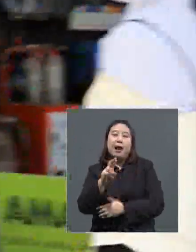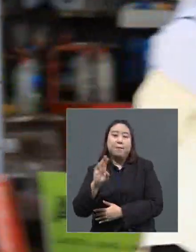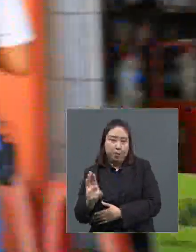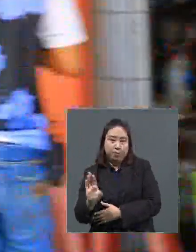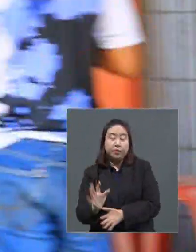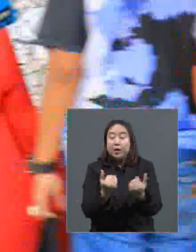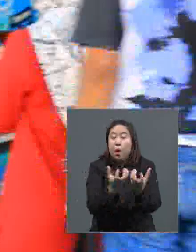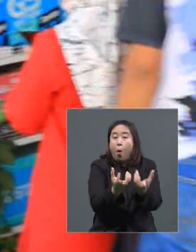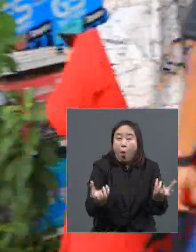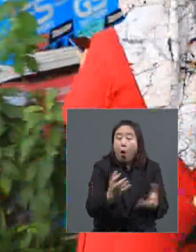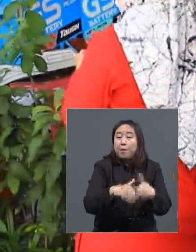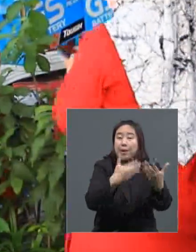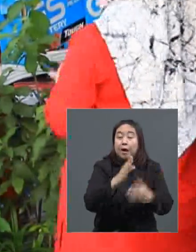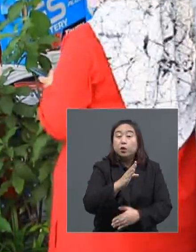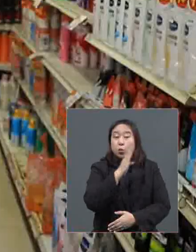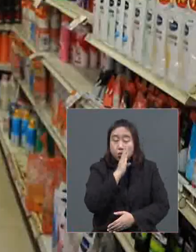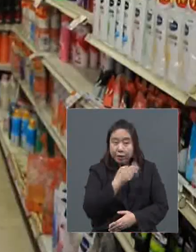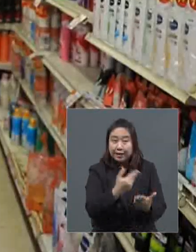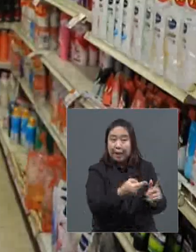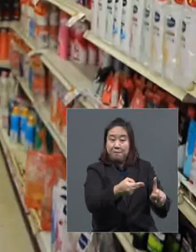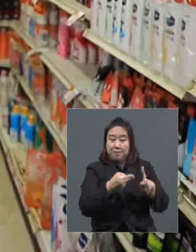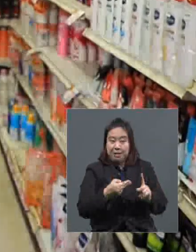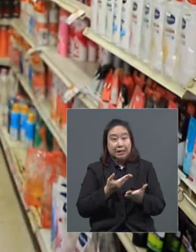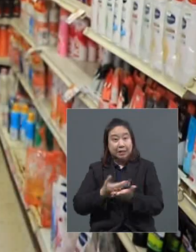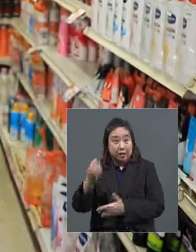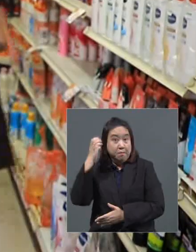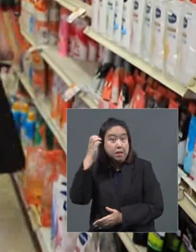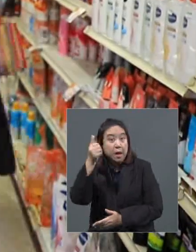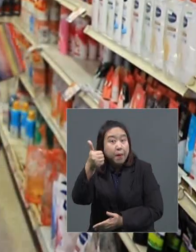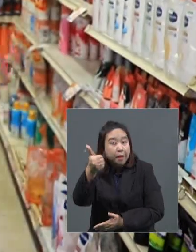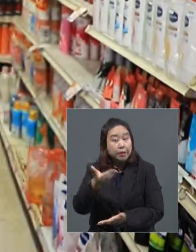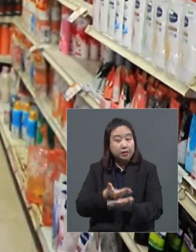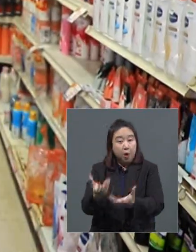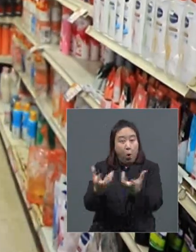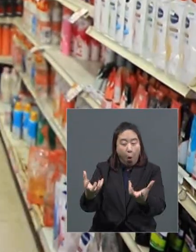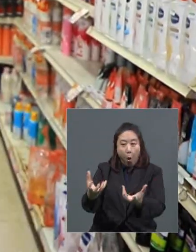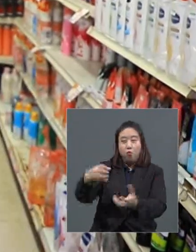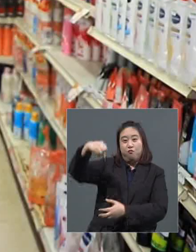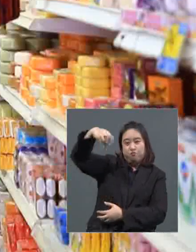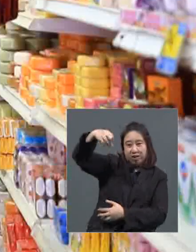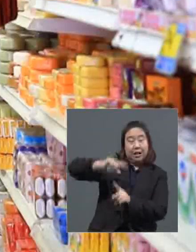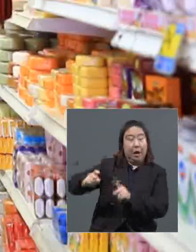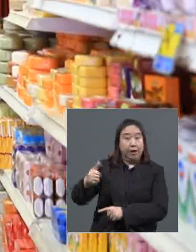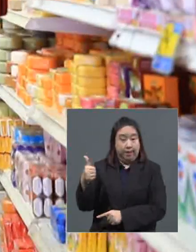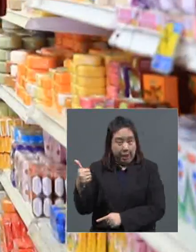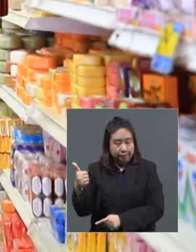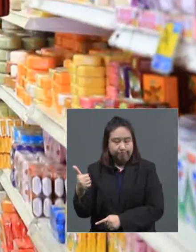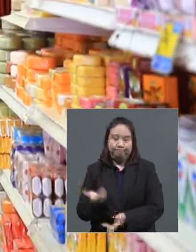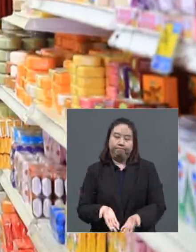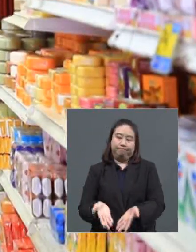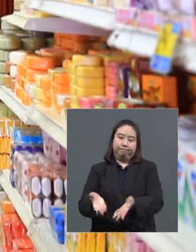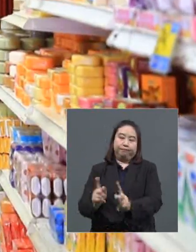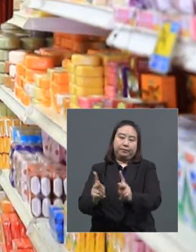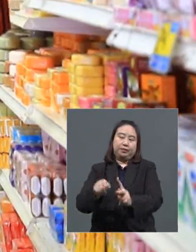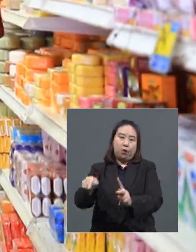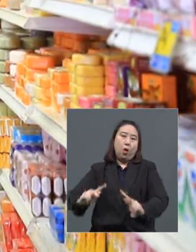ที่เป็นประเด็นกันว่าเอาไปซื้อมือถือได้มั้ยเครื่องใช้ไฟฟ้าได้มเนี่ยคุณภูมิธรรมบอกว่าอันนี้เป็นหน้าที่ของคณะกรรมการภายใต้กระทรวงการคลังเป็นหลัก